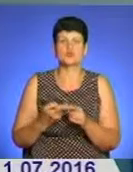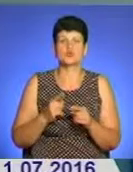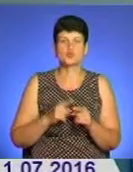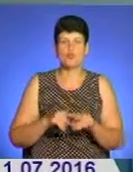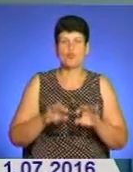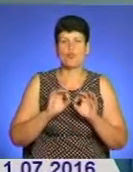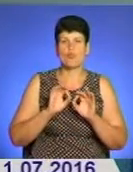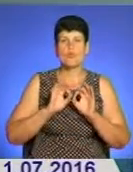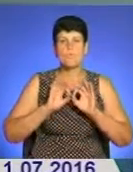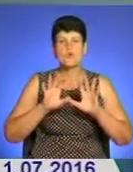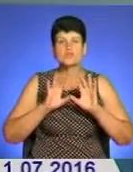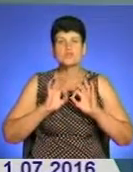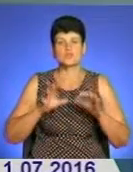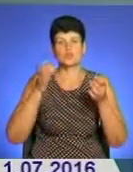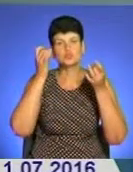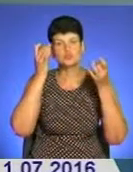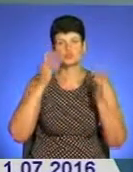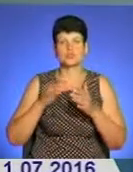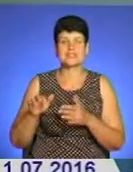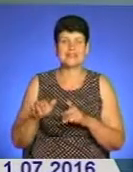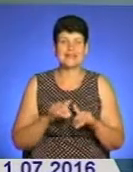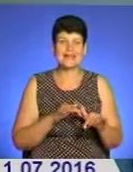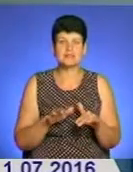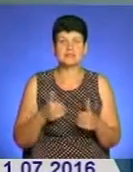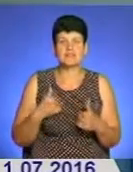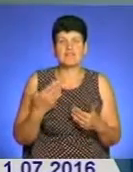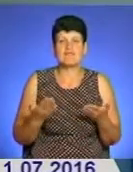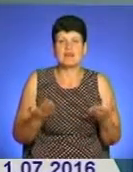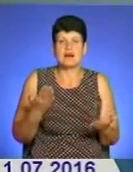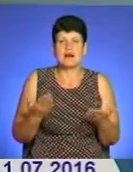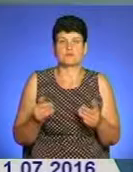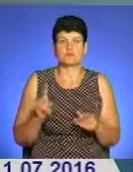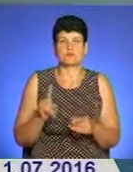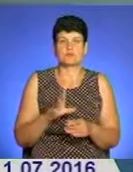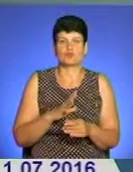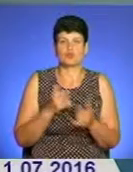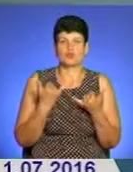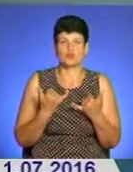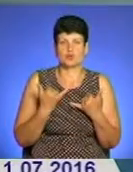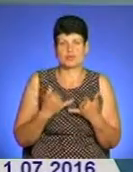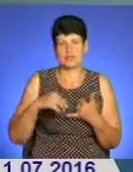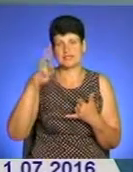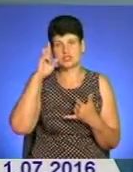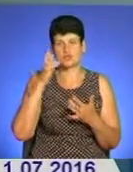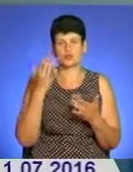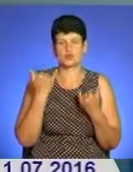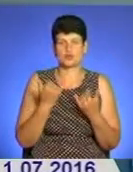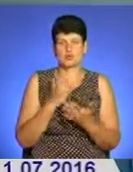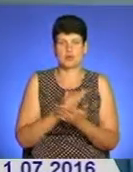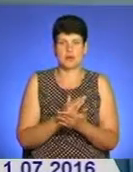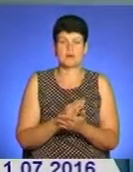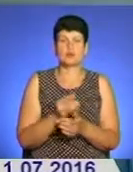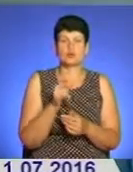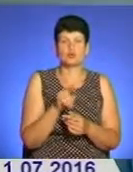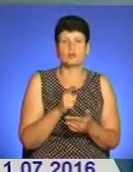просвітницьку, культурологічну діяльність, ми вельми вагаємося, що була в нас сьогодні держава та, яку ми сьогодні маємо. Тому